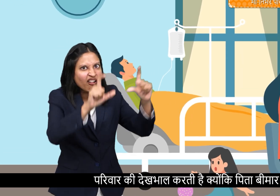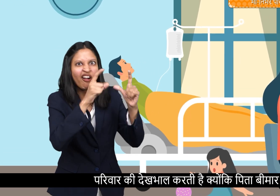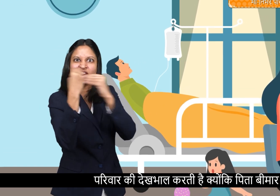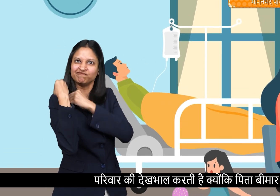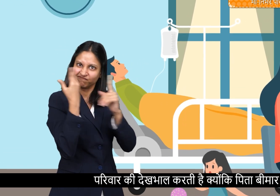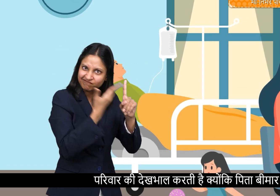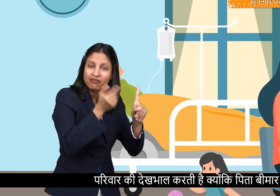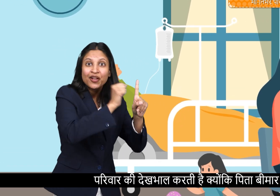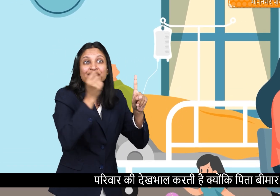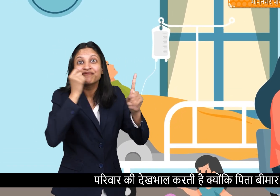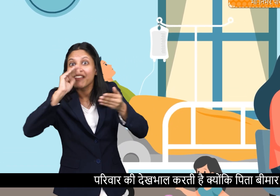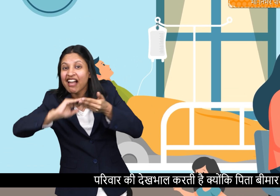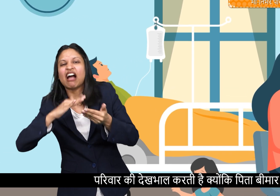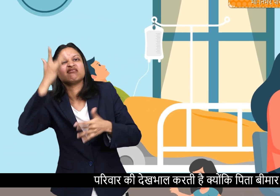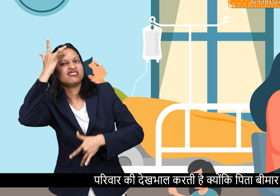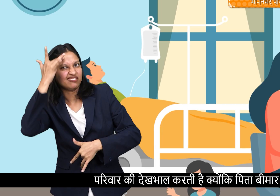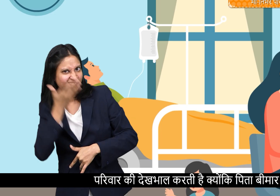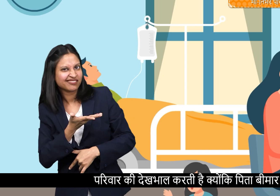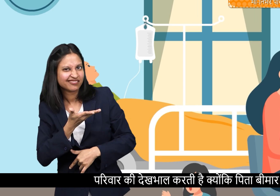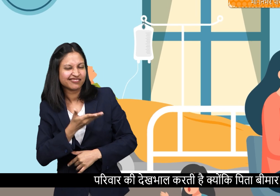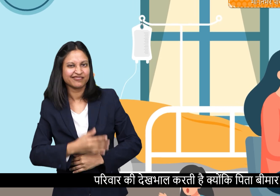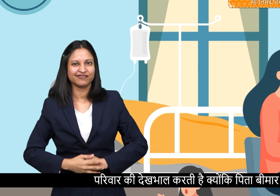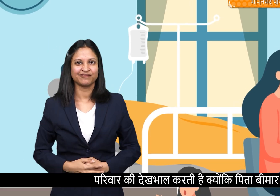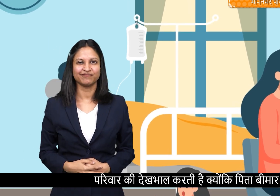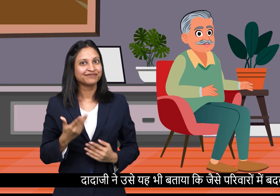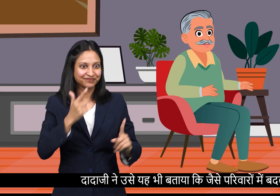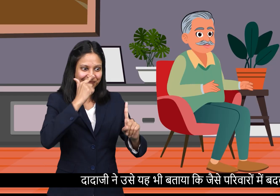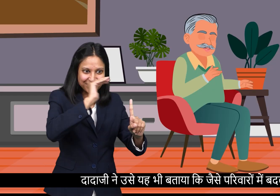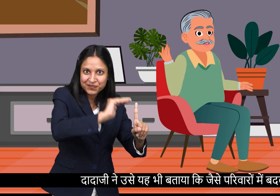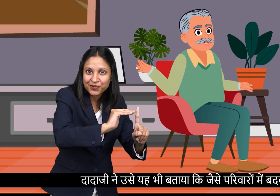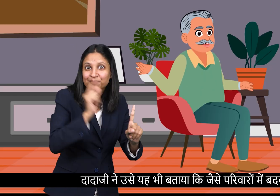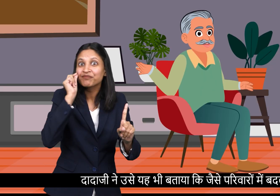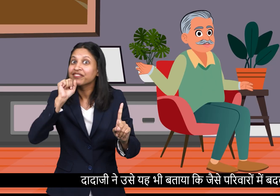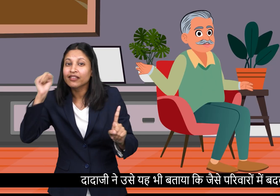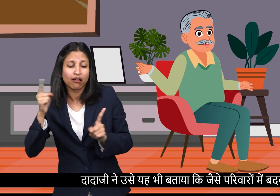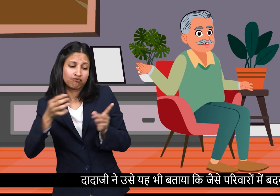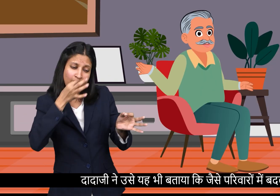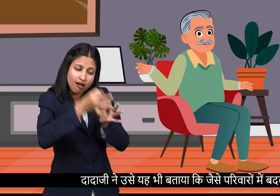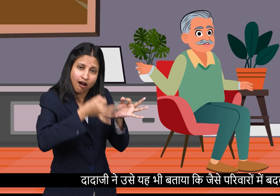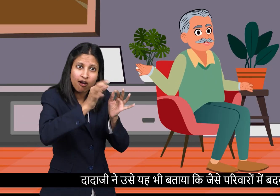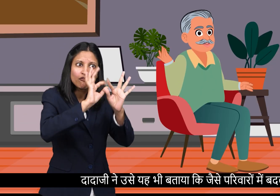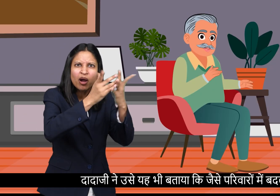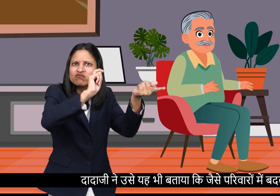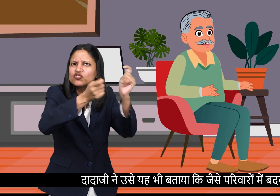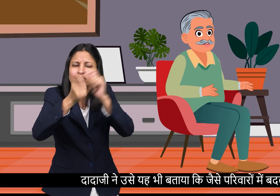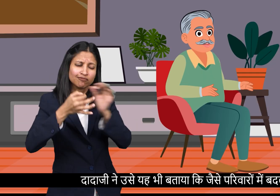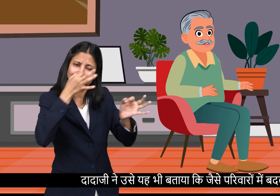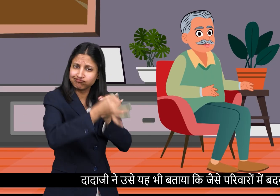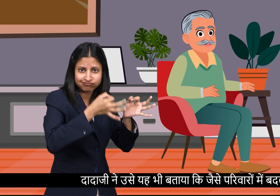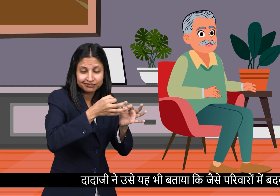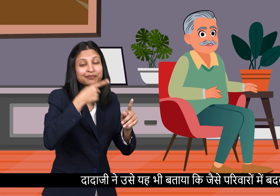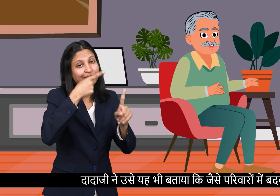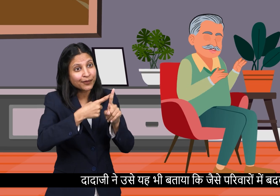की देखभाल करती है क्योंकि पिता बीमार होते हैं। दादाजी ने उसे ये भी बताया कि जैसे परिवारों